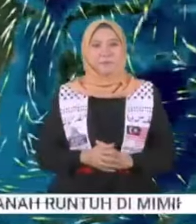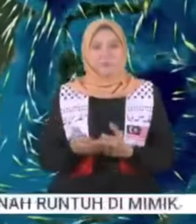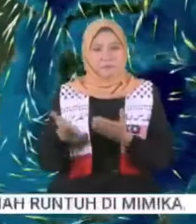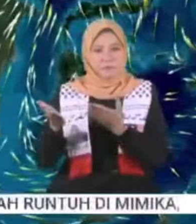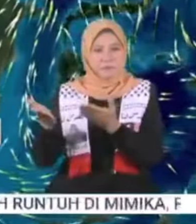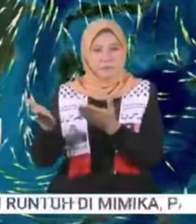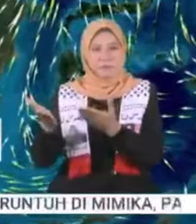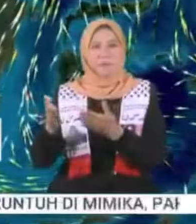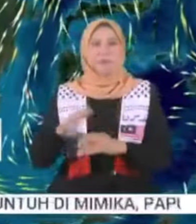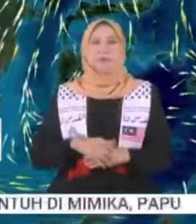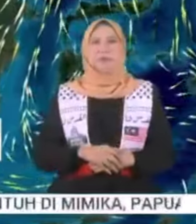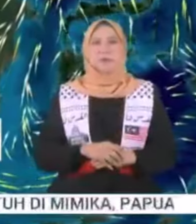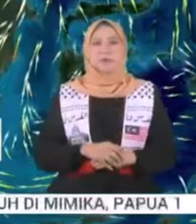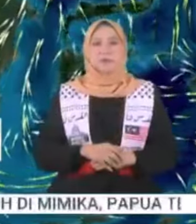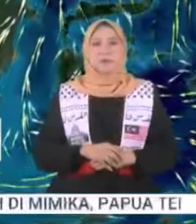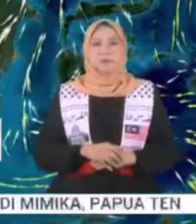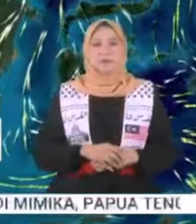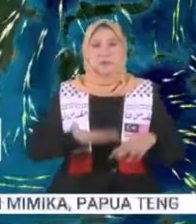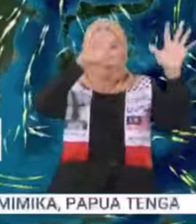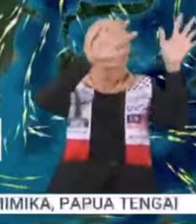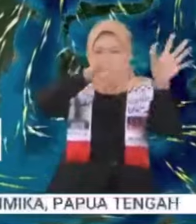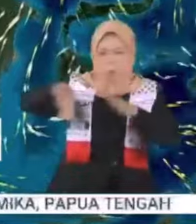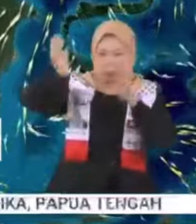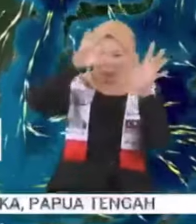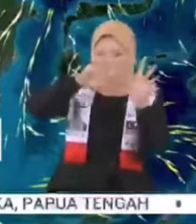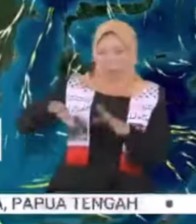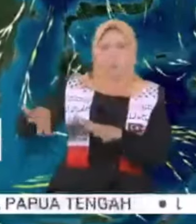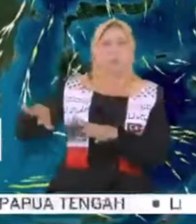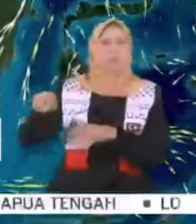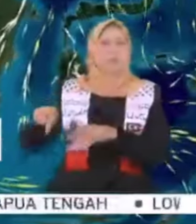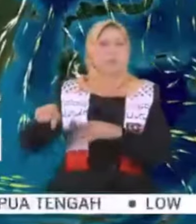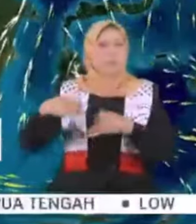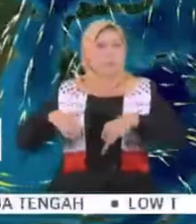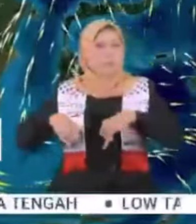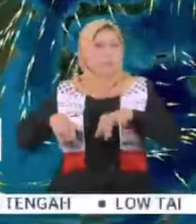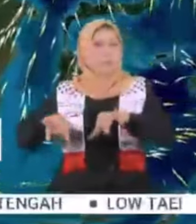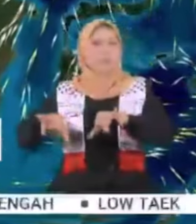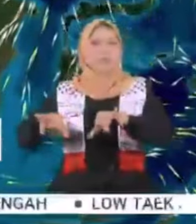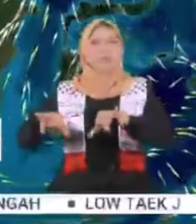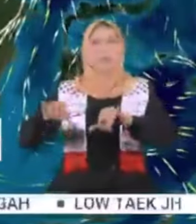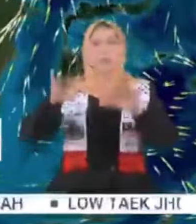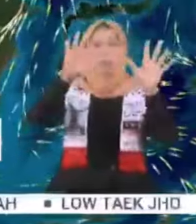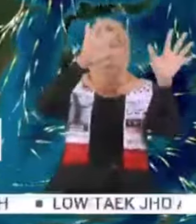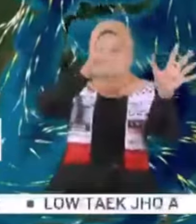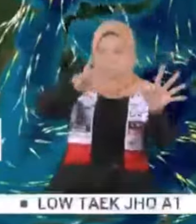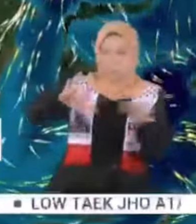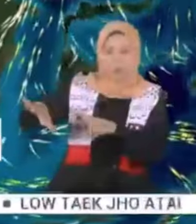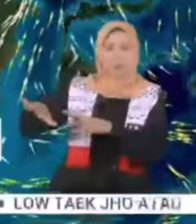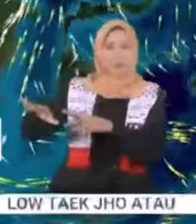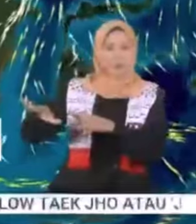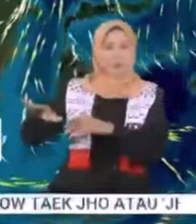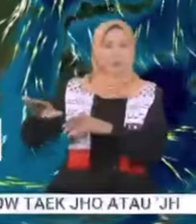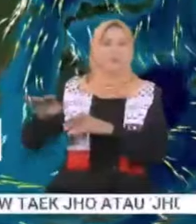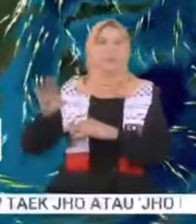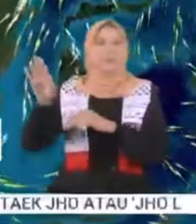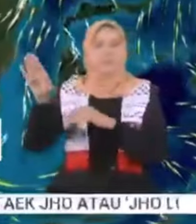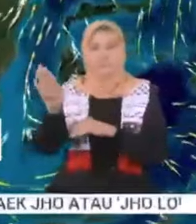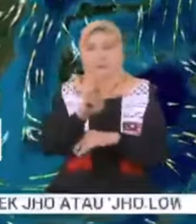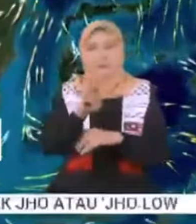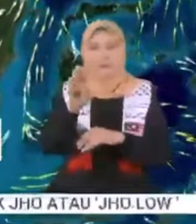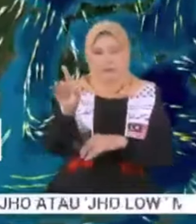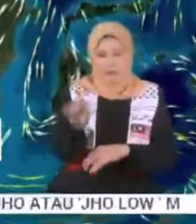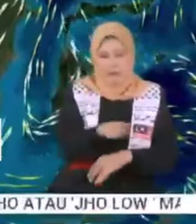kepada paparan carta angin permukaan di mana rantau negara kita setakat ini masih menerima dominasi tiupan angin dari arah barat daya ke